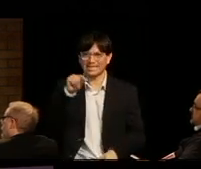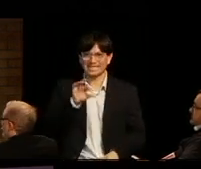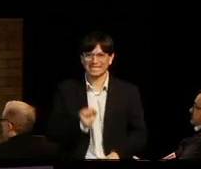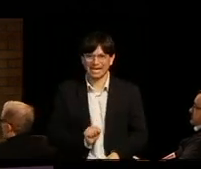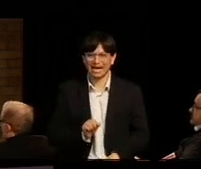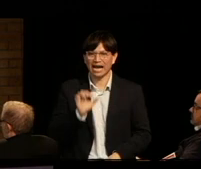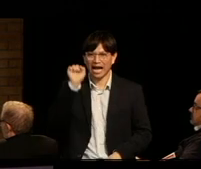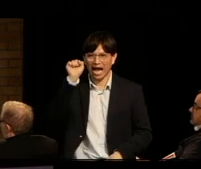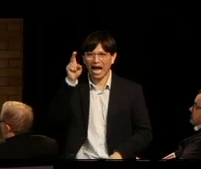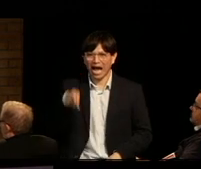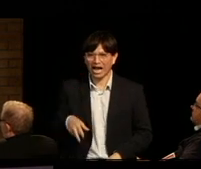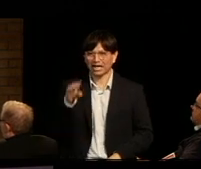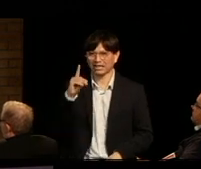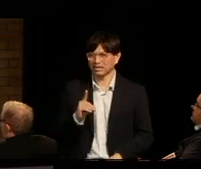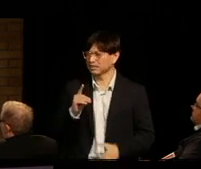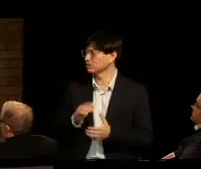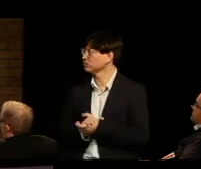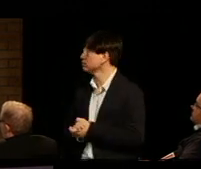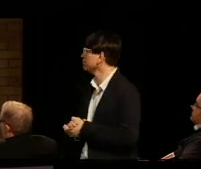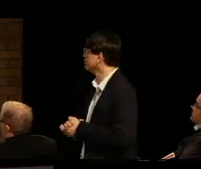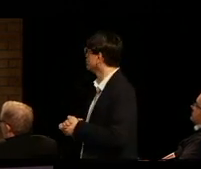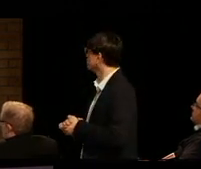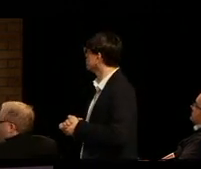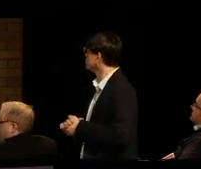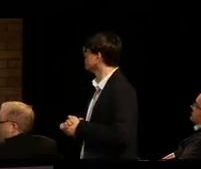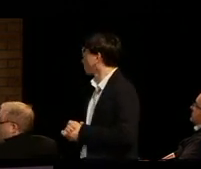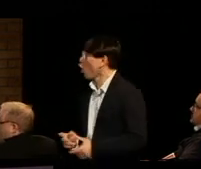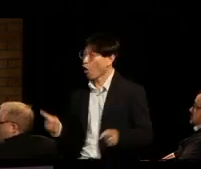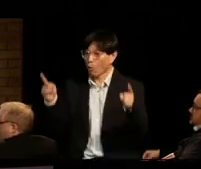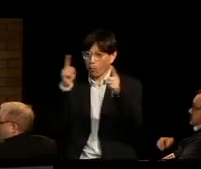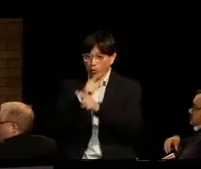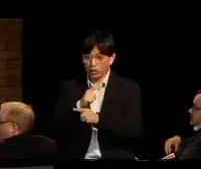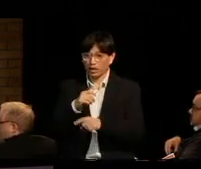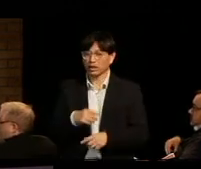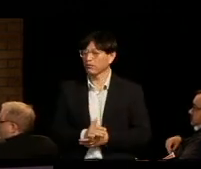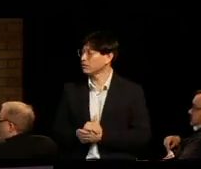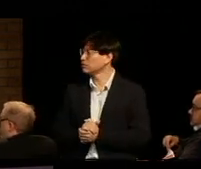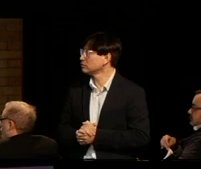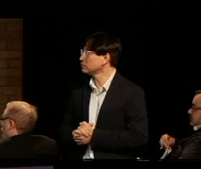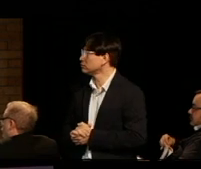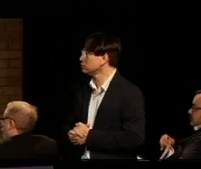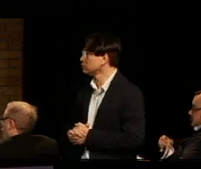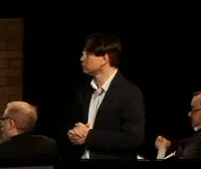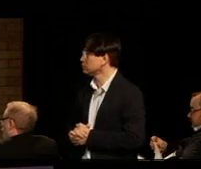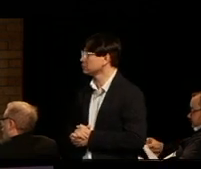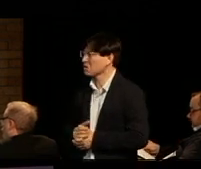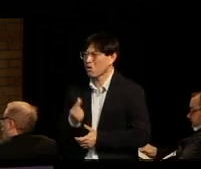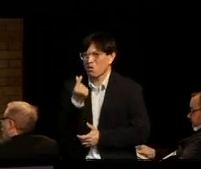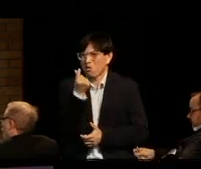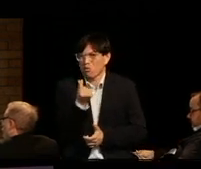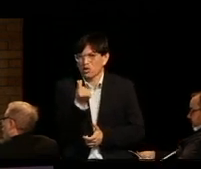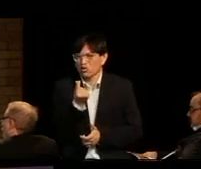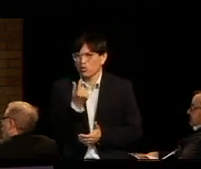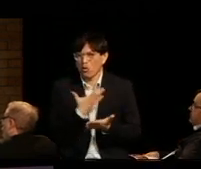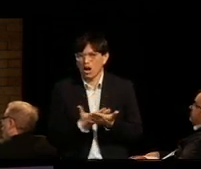adhd E oppositivo provocatorio con una minuscola descrizione